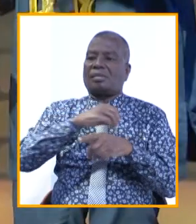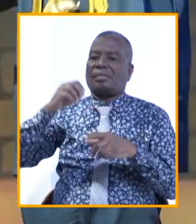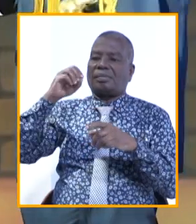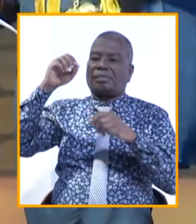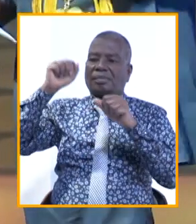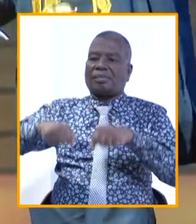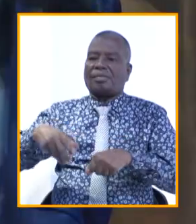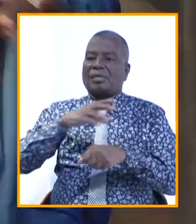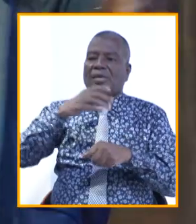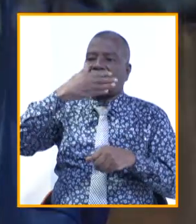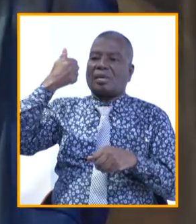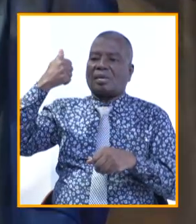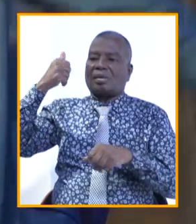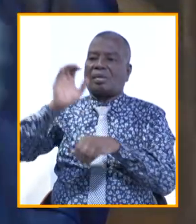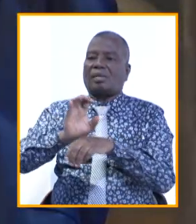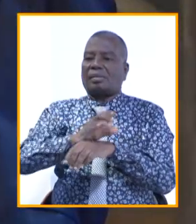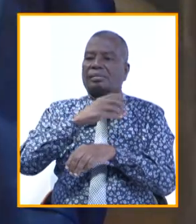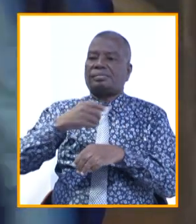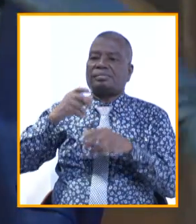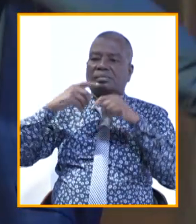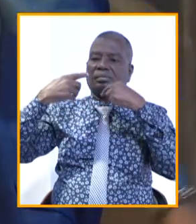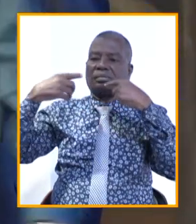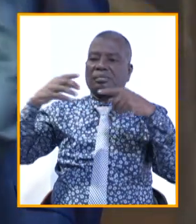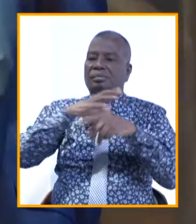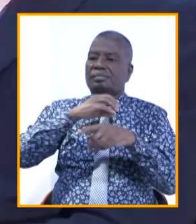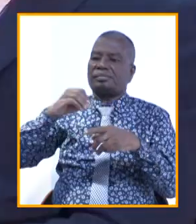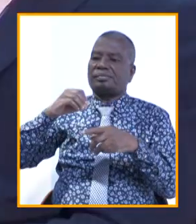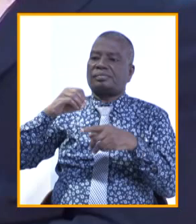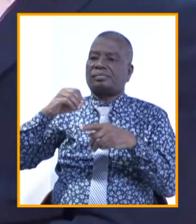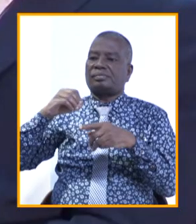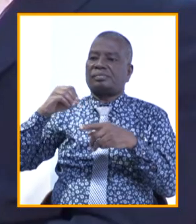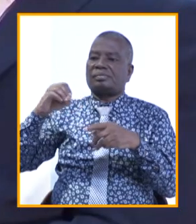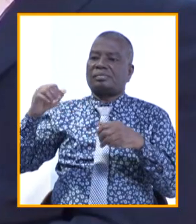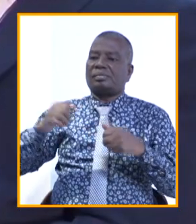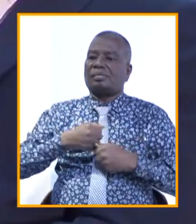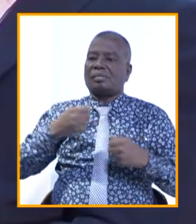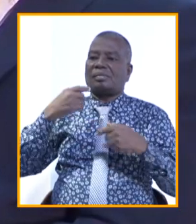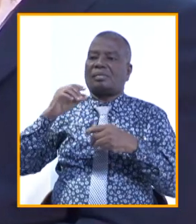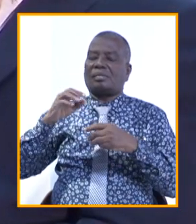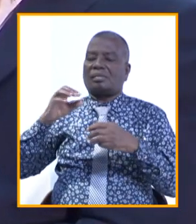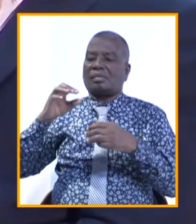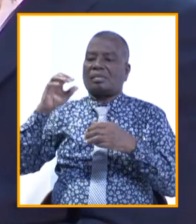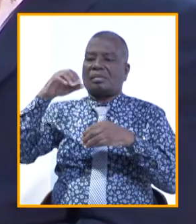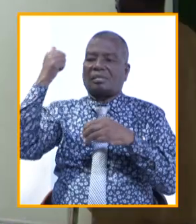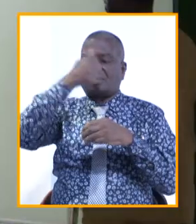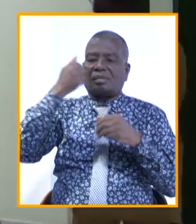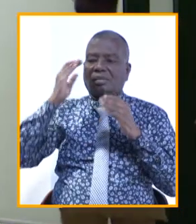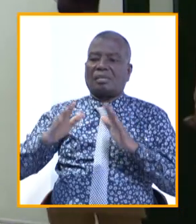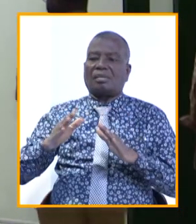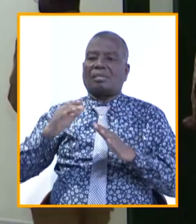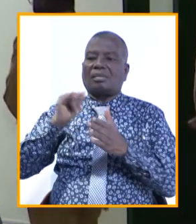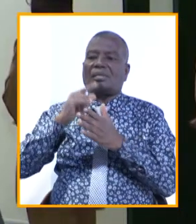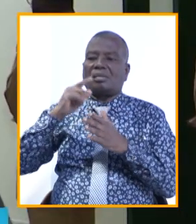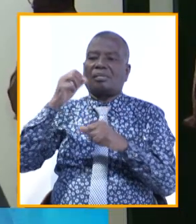talents. Ainsi, les meilleurs proverbes et conteurs sont récompensés par des élus et cadres amoureux de l'art et de la tradition africaine. C'est un